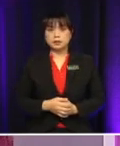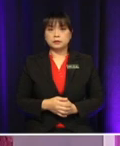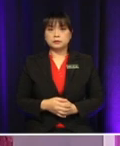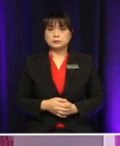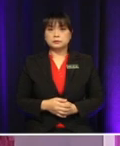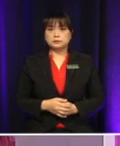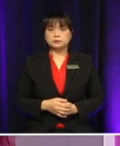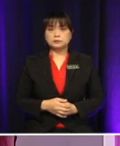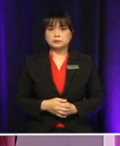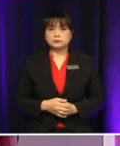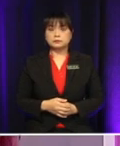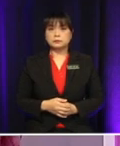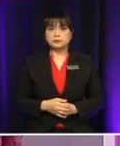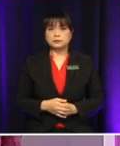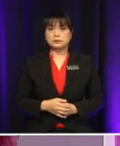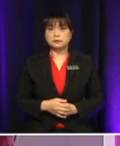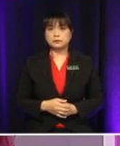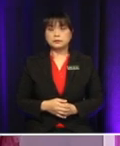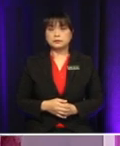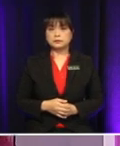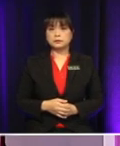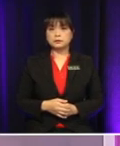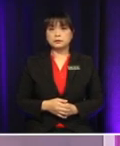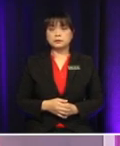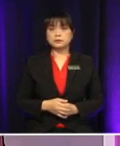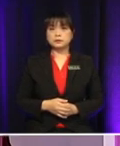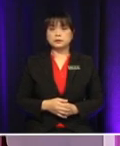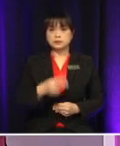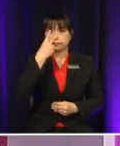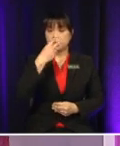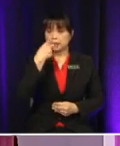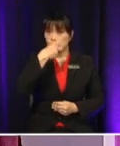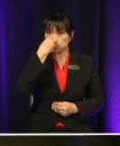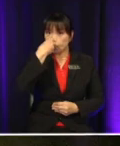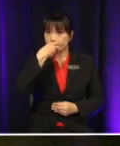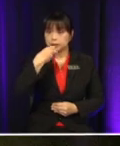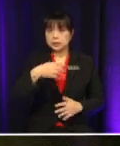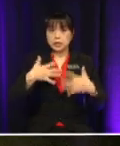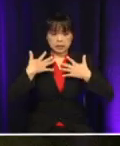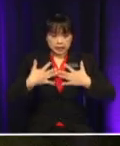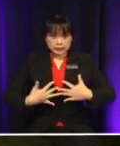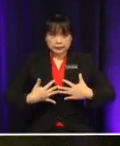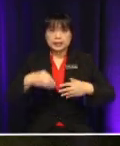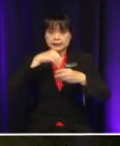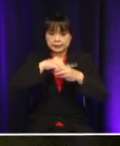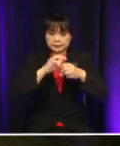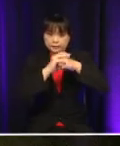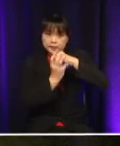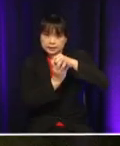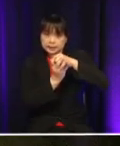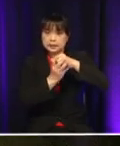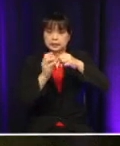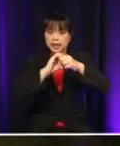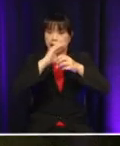kenalis yang individual baca satu-satu sebiji sebiji tetapi di dalam pesakit